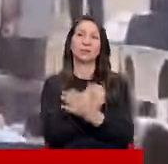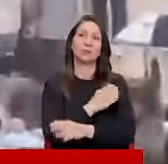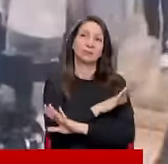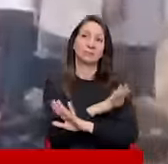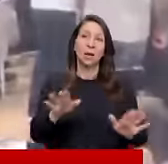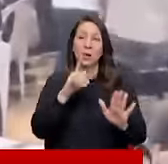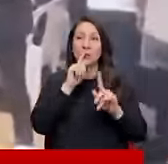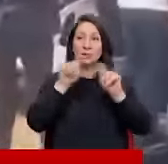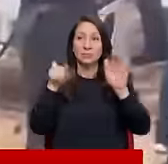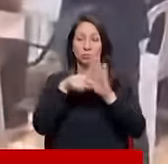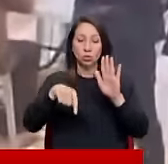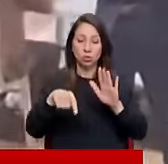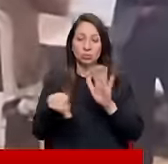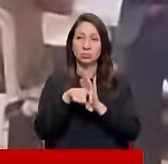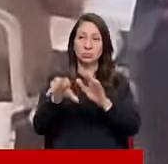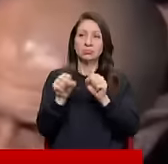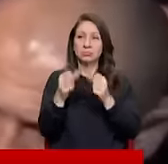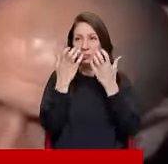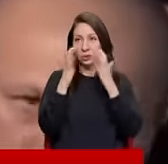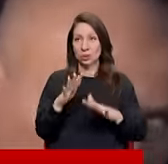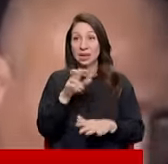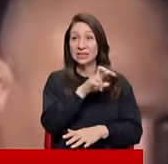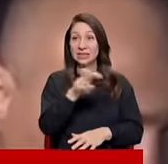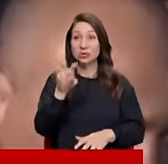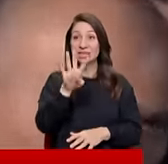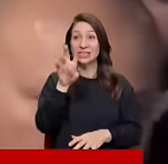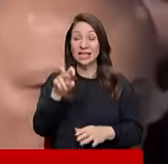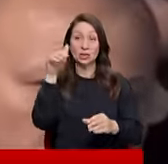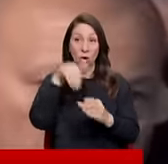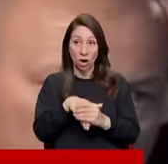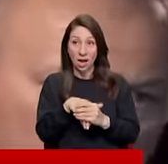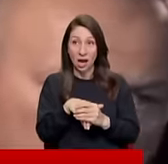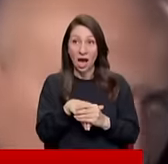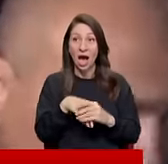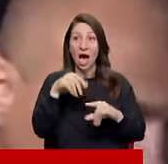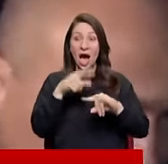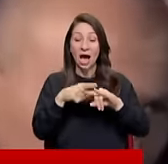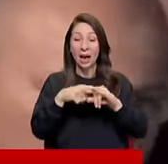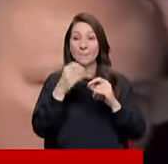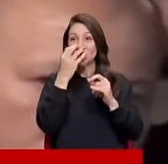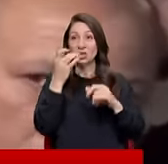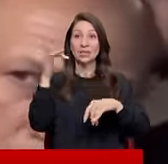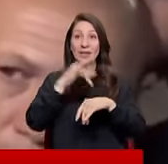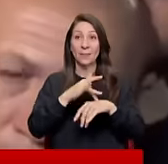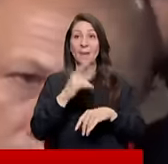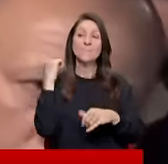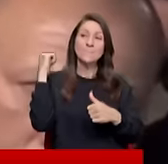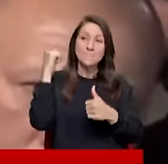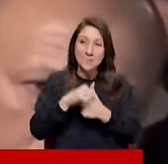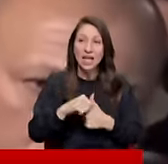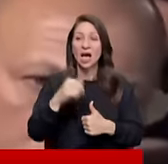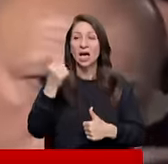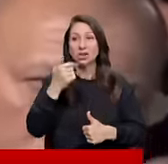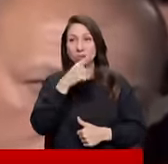tamamladı. Mazbatasını bugün alması bekleniyor. 848 oyla Hakan Bahçetepe bir kez daha